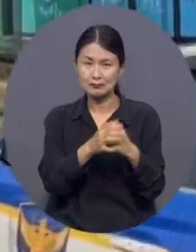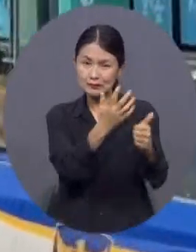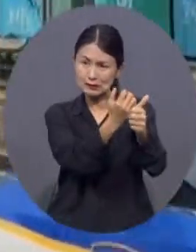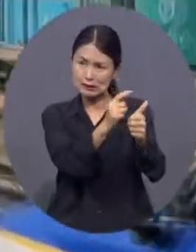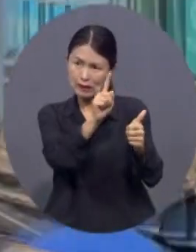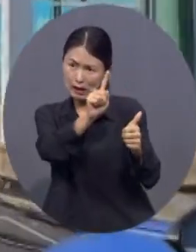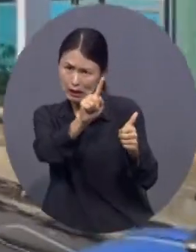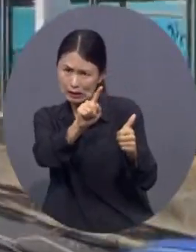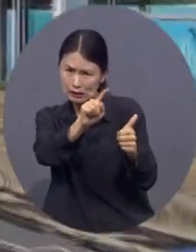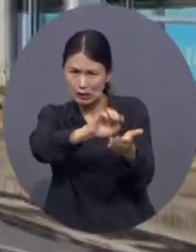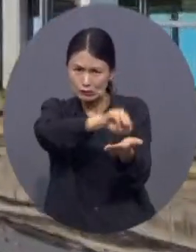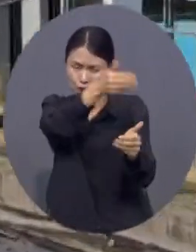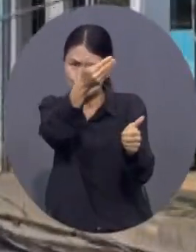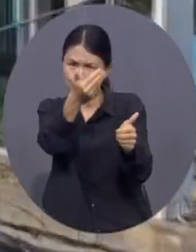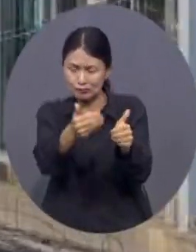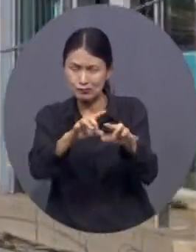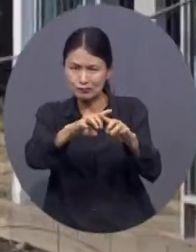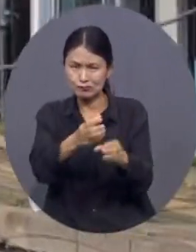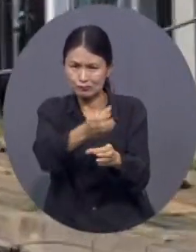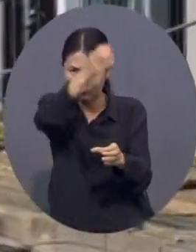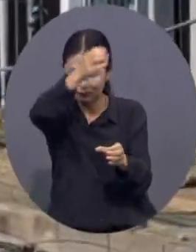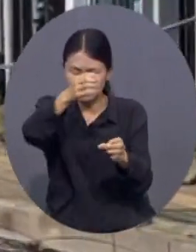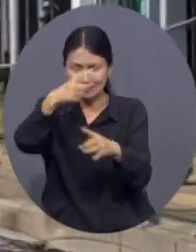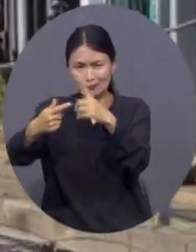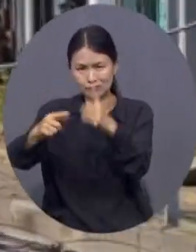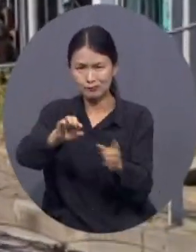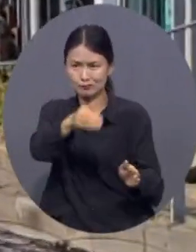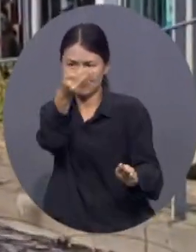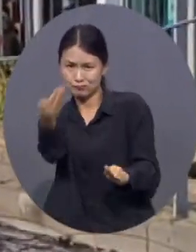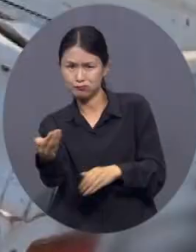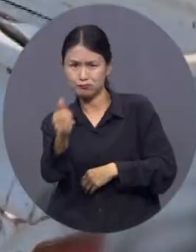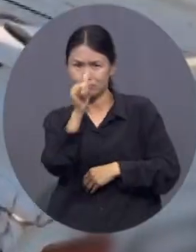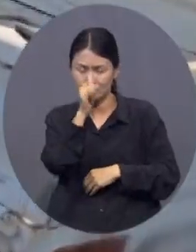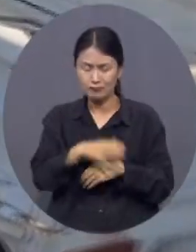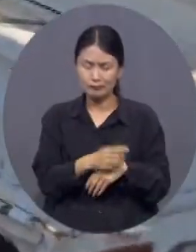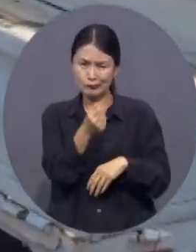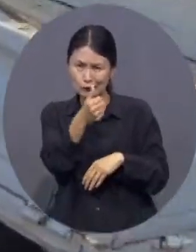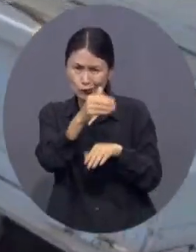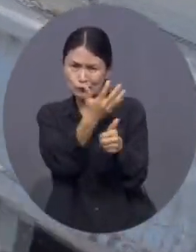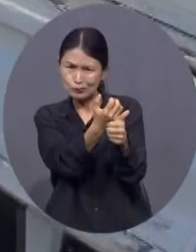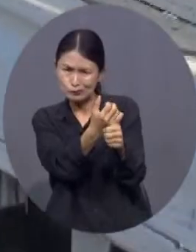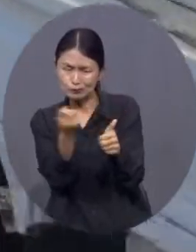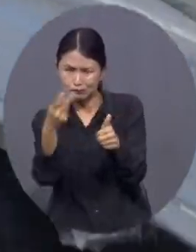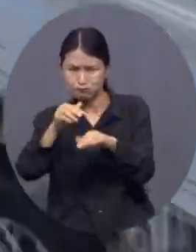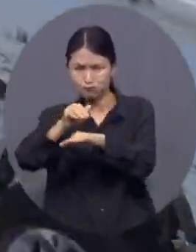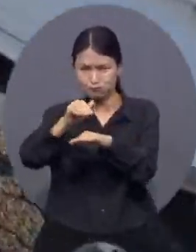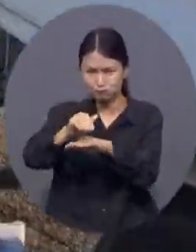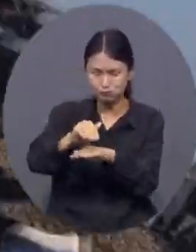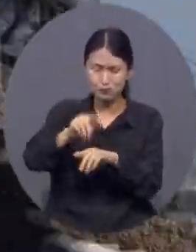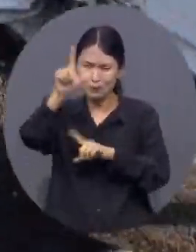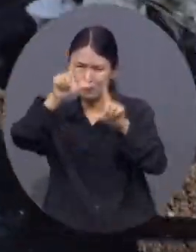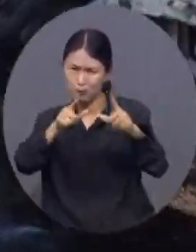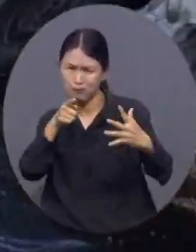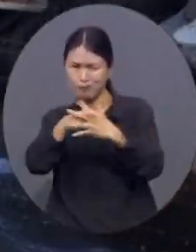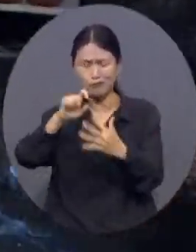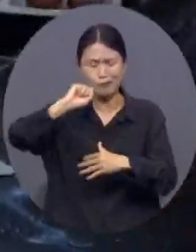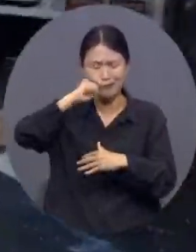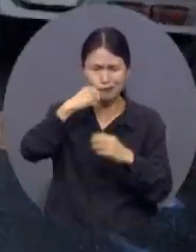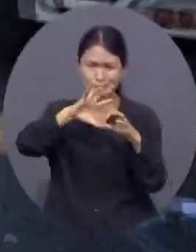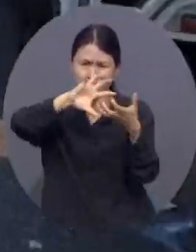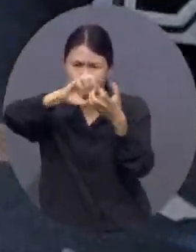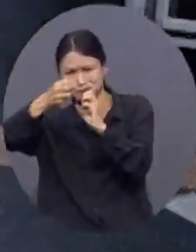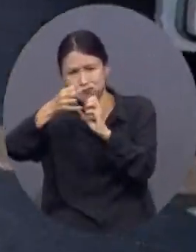덤프트럭 한 대가 쓰러진 전신주와 가로수 밑에 깔려 있습니다. 소형 화물차와 승용차는 형체를 알아볼 수 없을